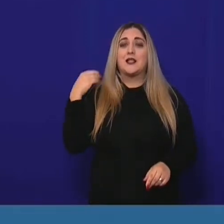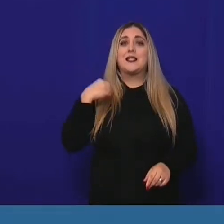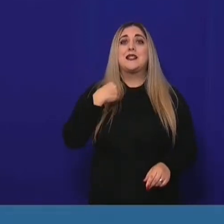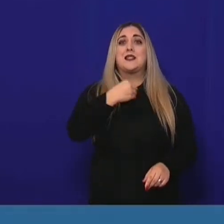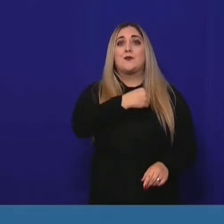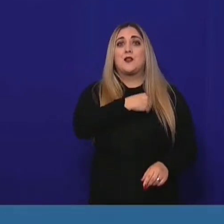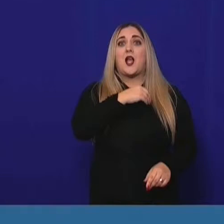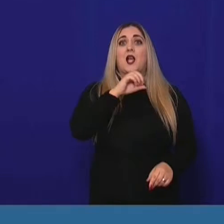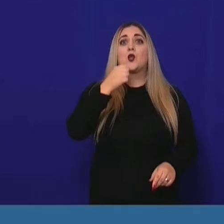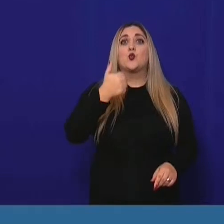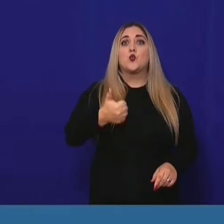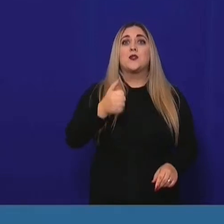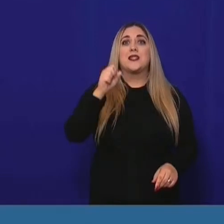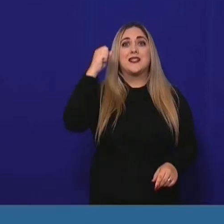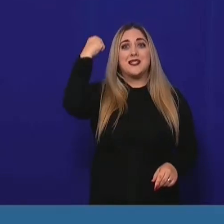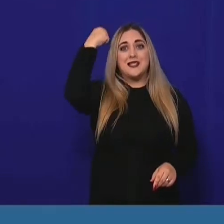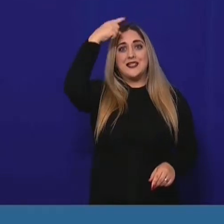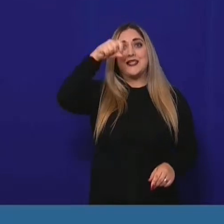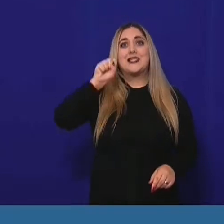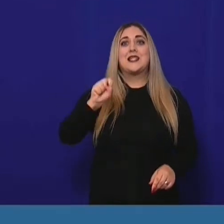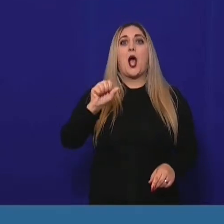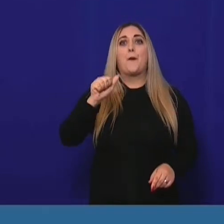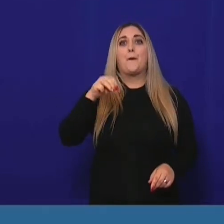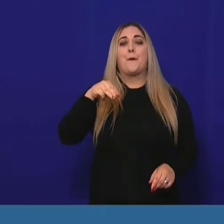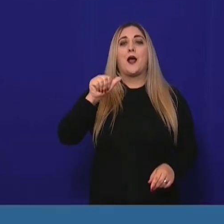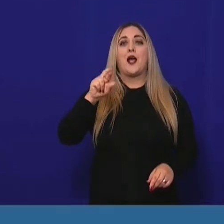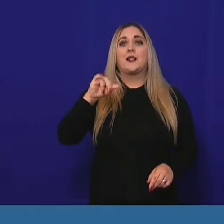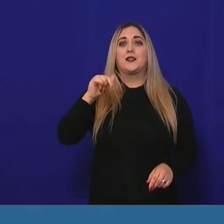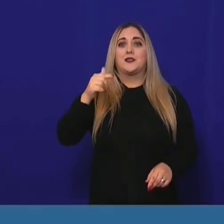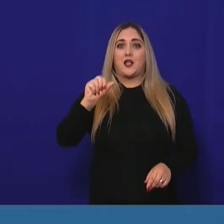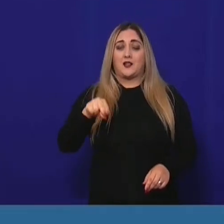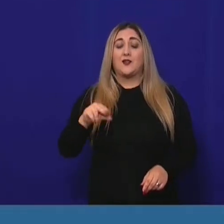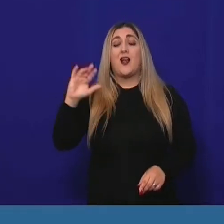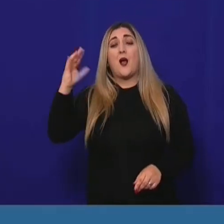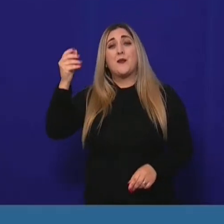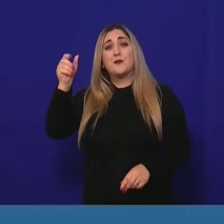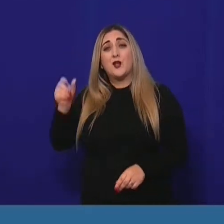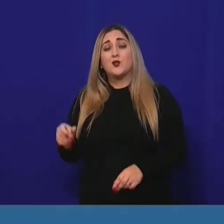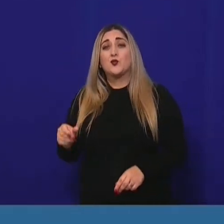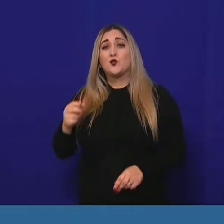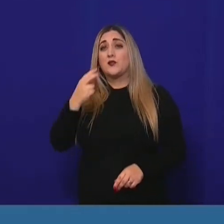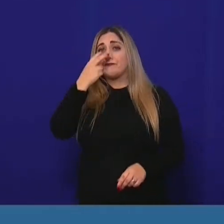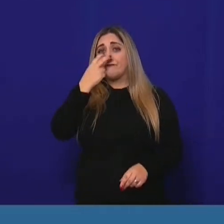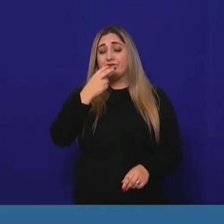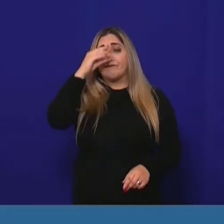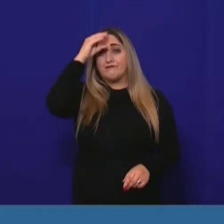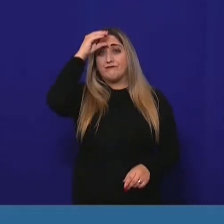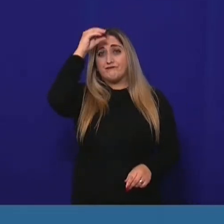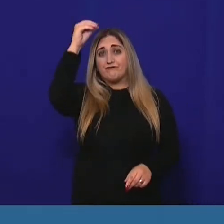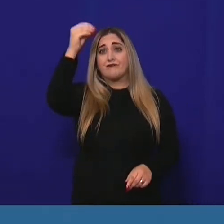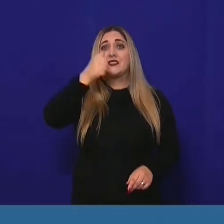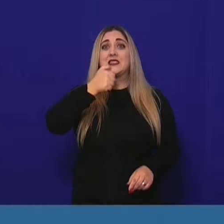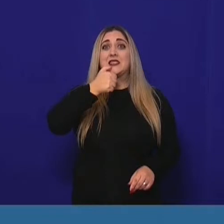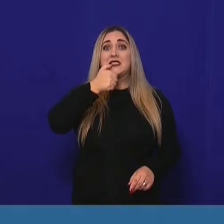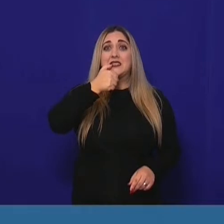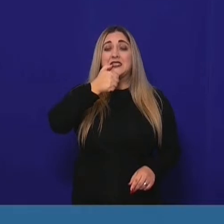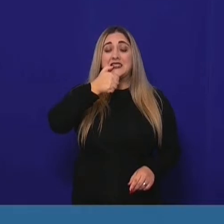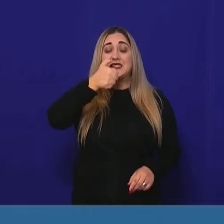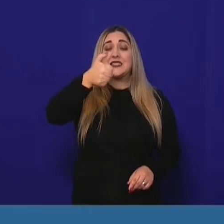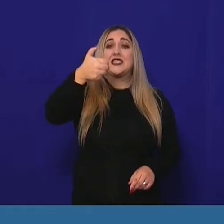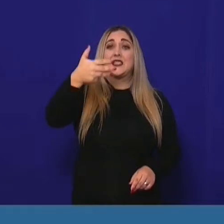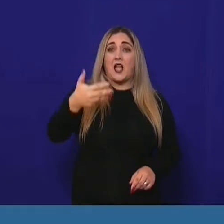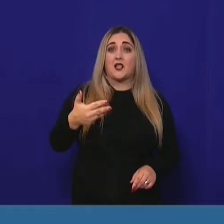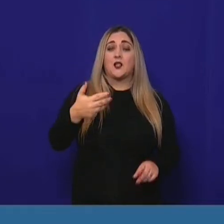Samaritan Long Term Care Facility. U l-ħames każ huwa ta' anzjan ta' 69 sena li kien ikkonfermat pożittiv